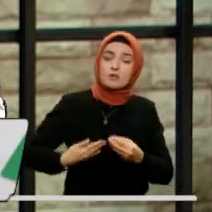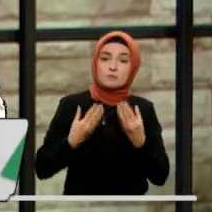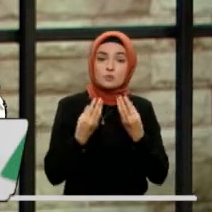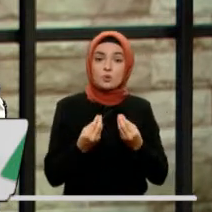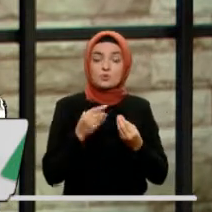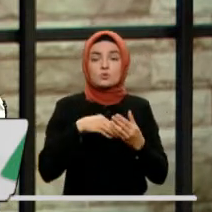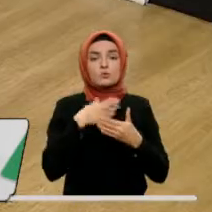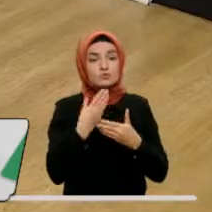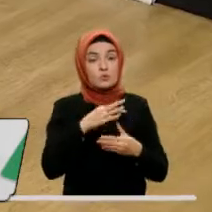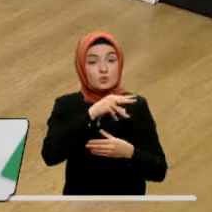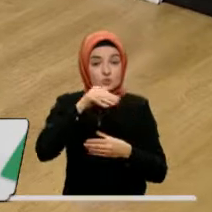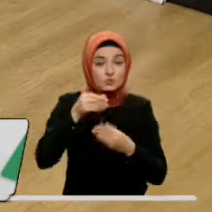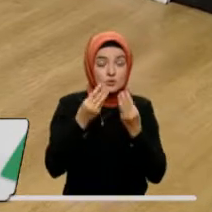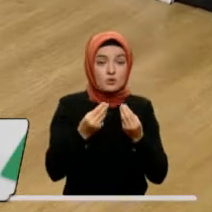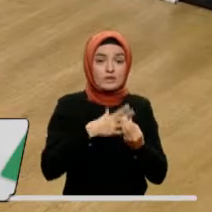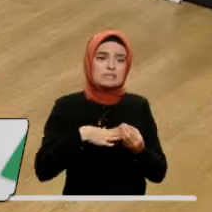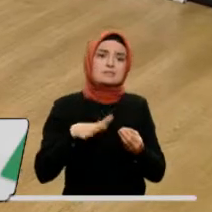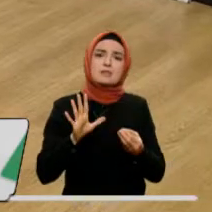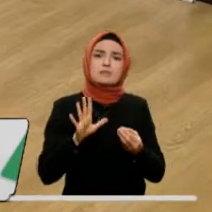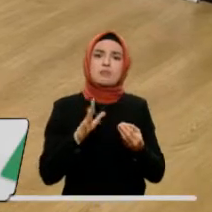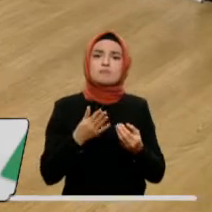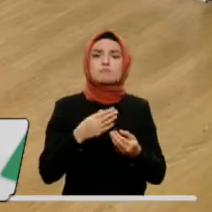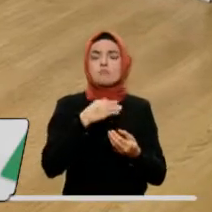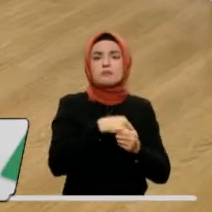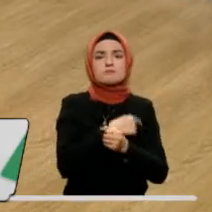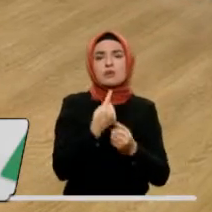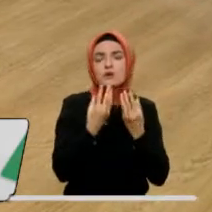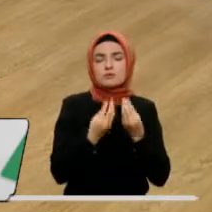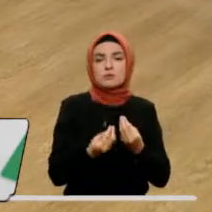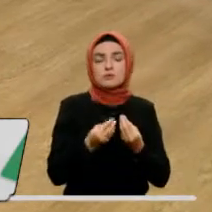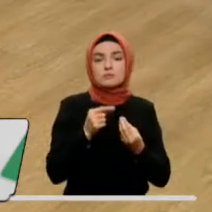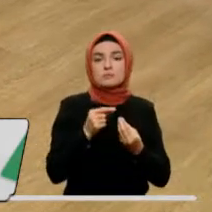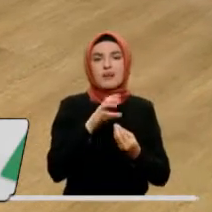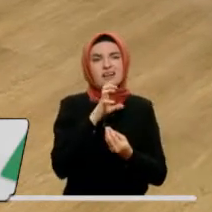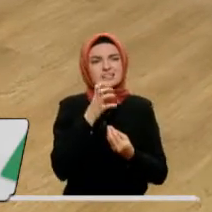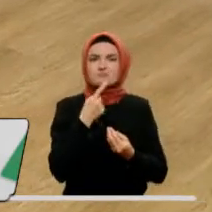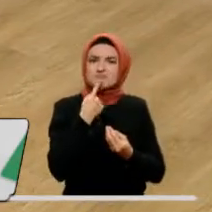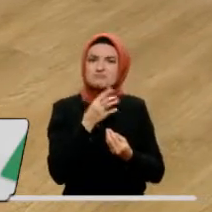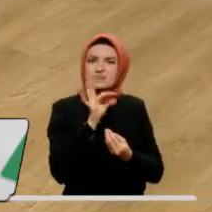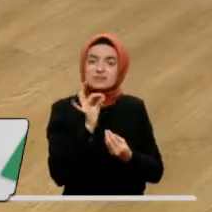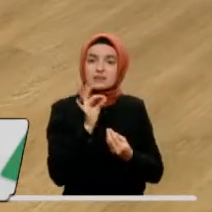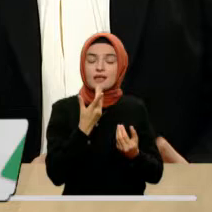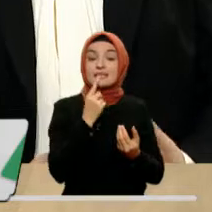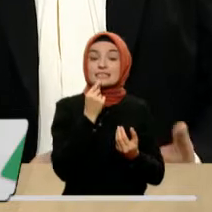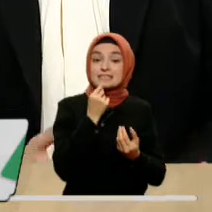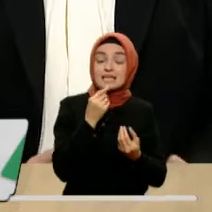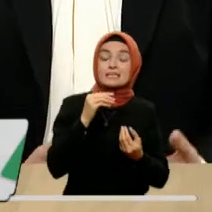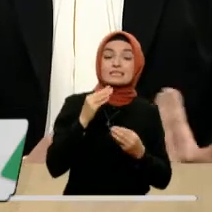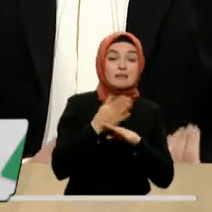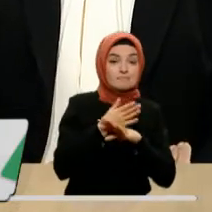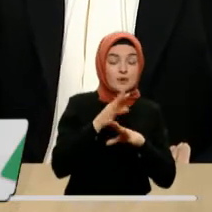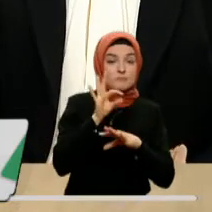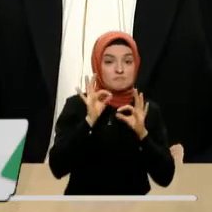Sonra tuzlularda çocuk istemiyor doğal olarak. Yani acı sebzeyi mi tercih eder yoksa daha tatlı olan bir meyveyle başladığında